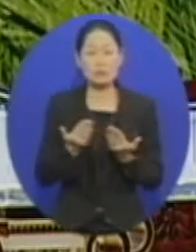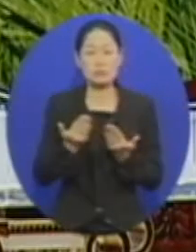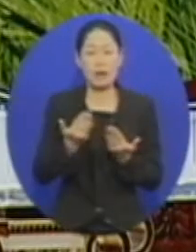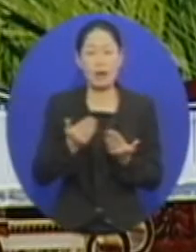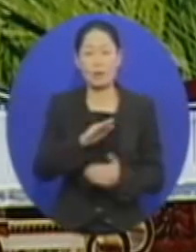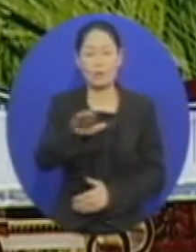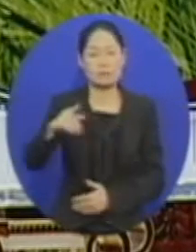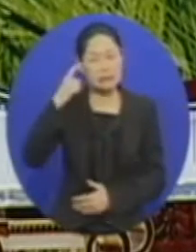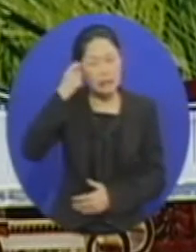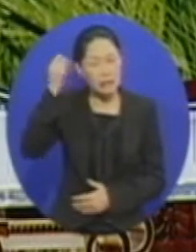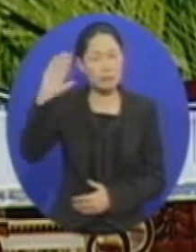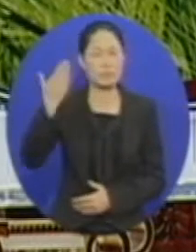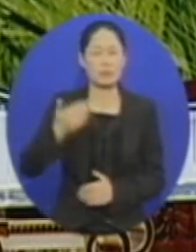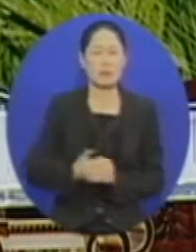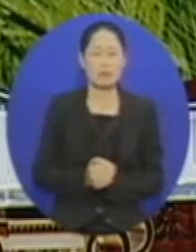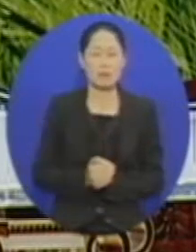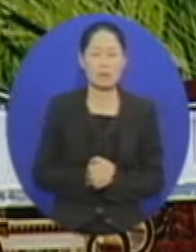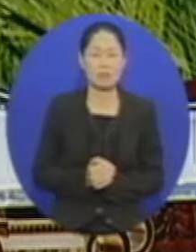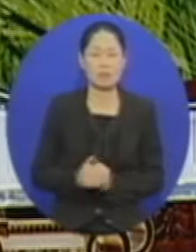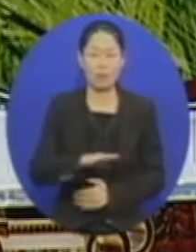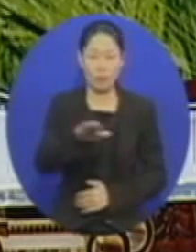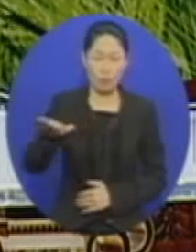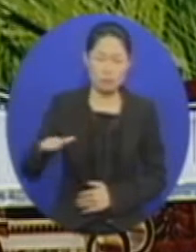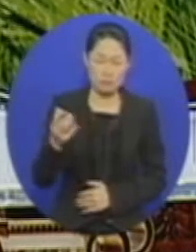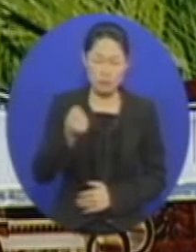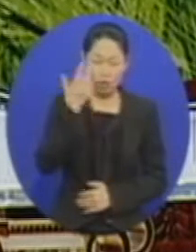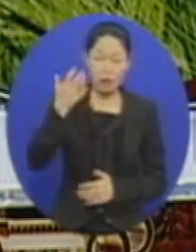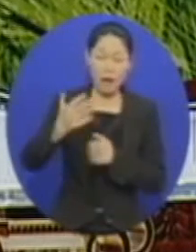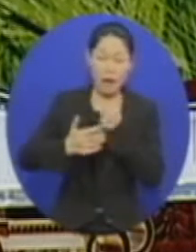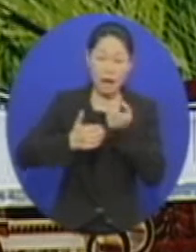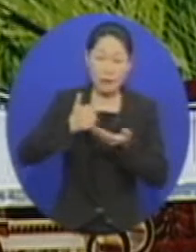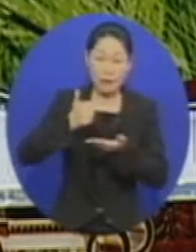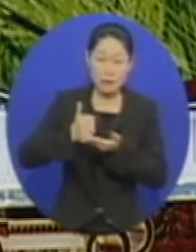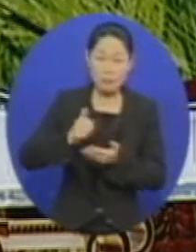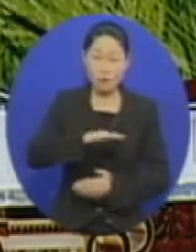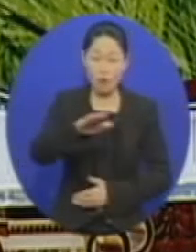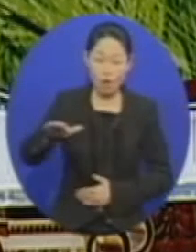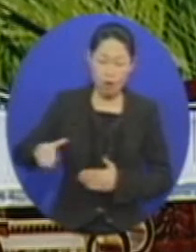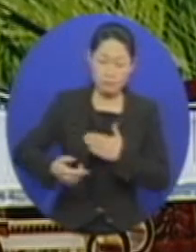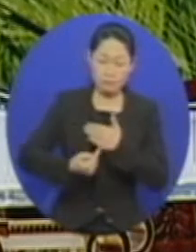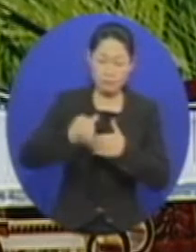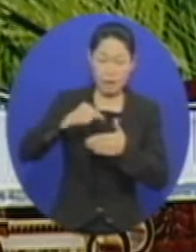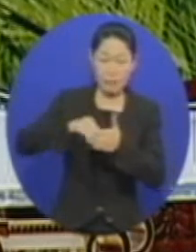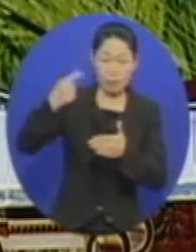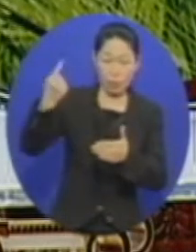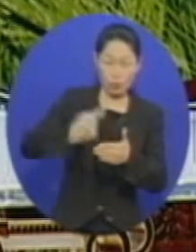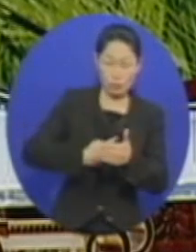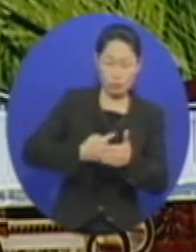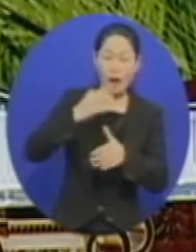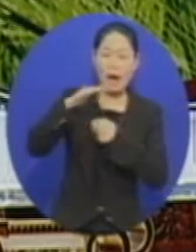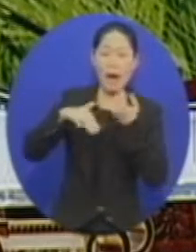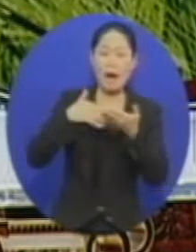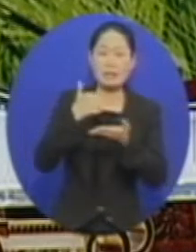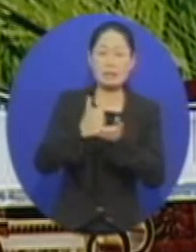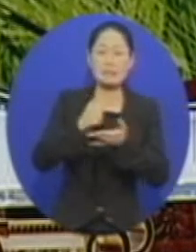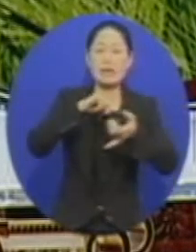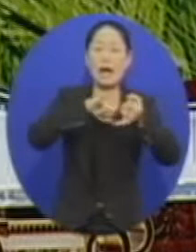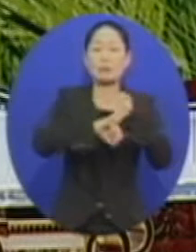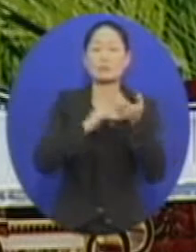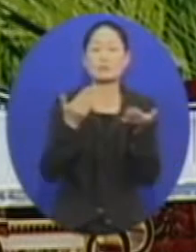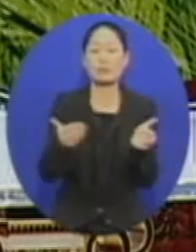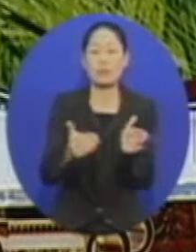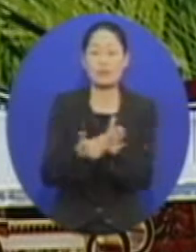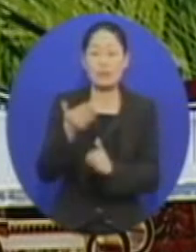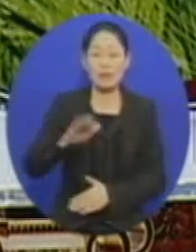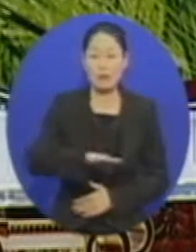생각해야 하는 거예요 여러분 성령 하나님이 여러분 안에 오시기로 하나님의 약속을 해 주셨는데